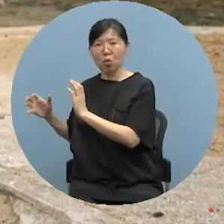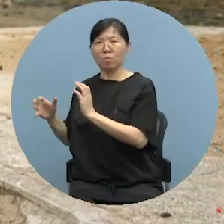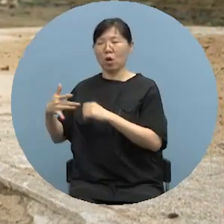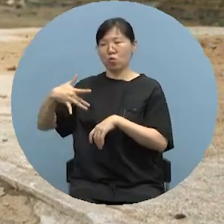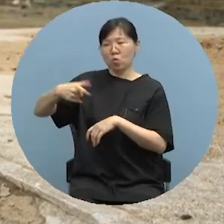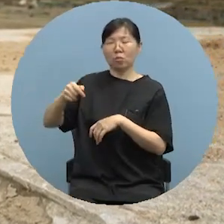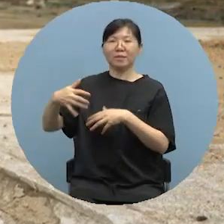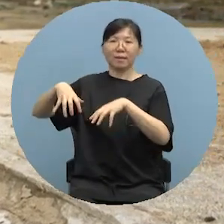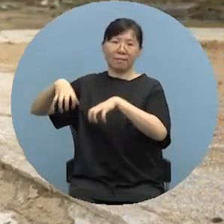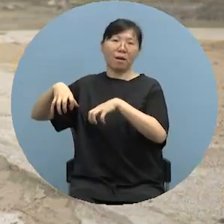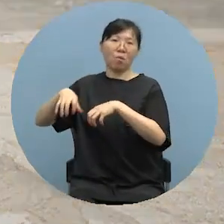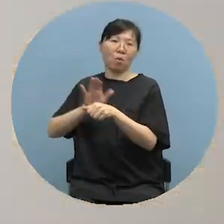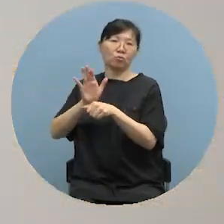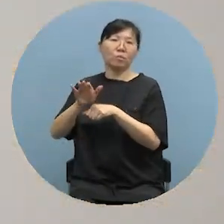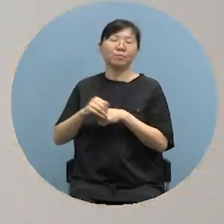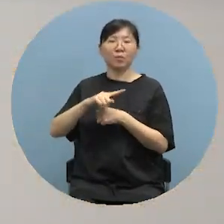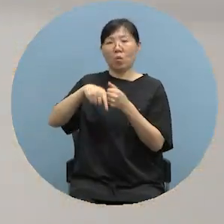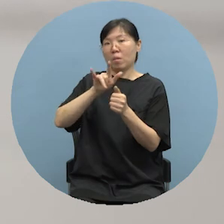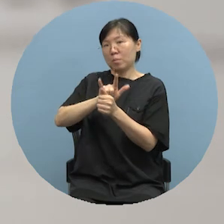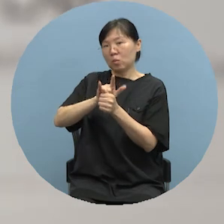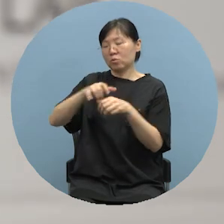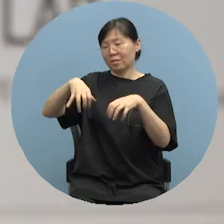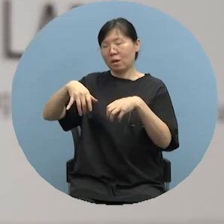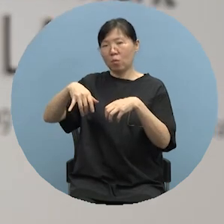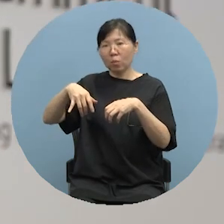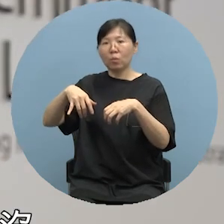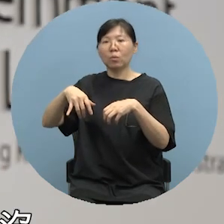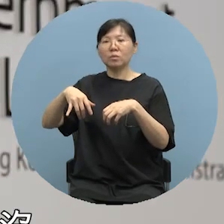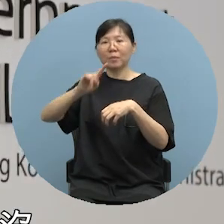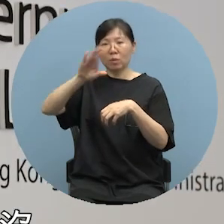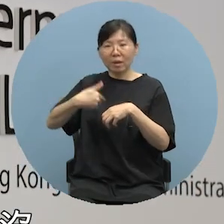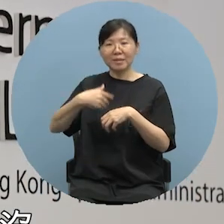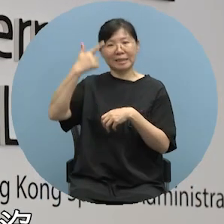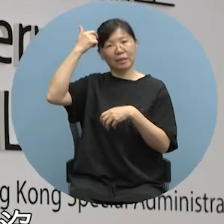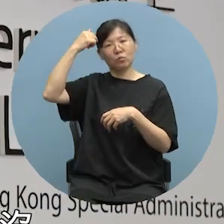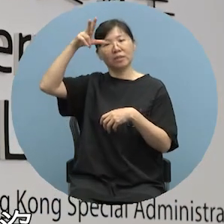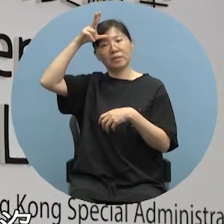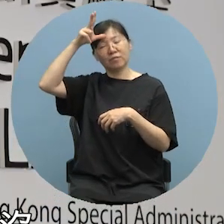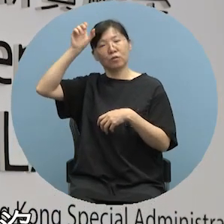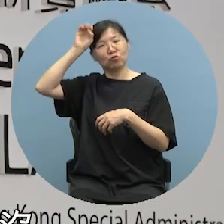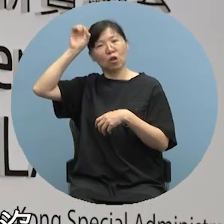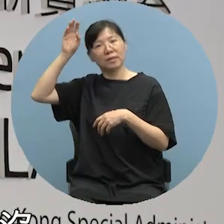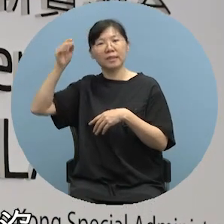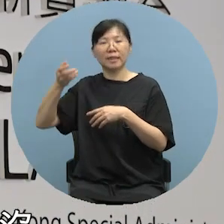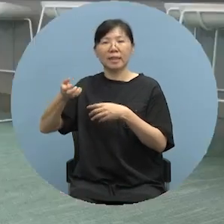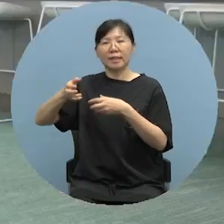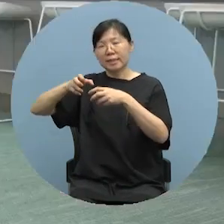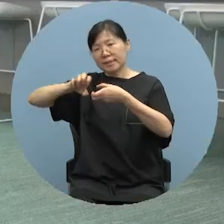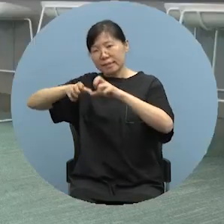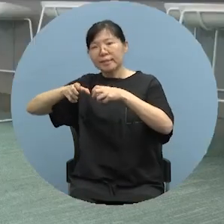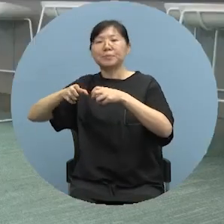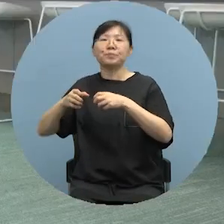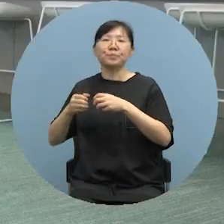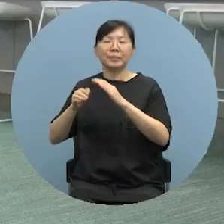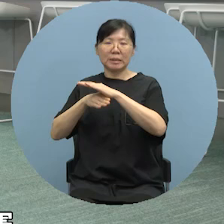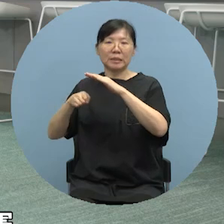機械狗。 環保署機械狗的誕生自為政府創新實驗室功不可沒。創